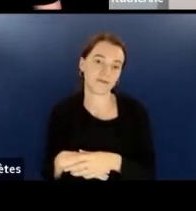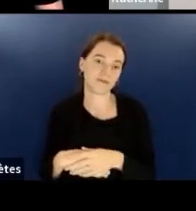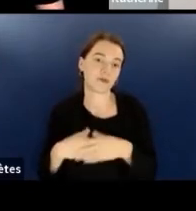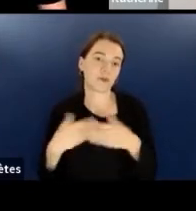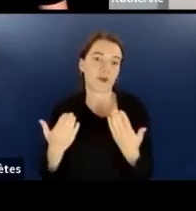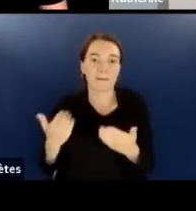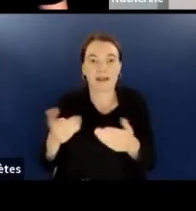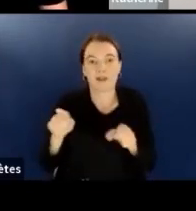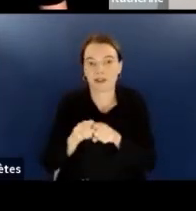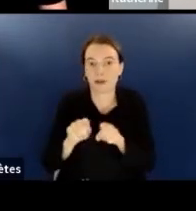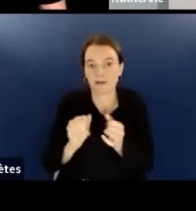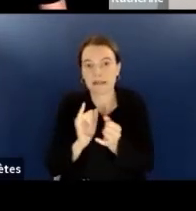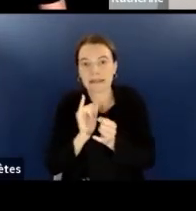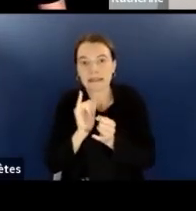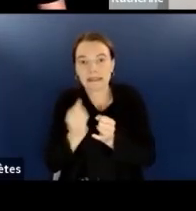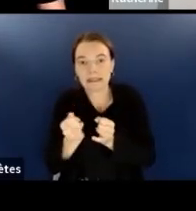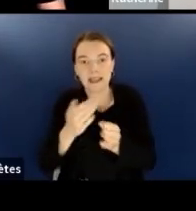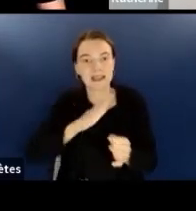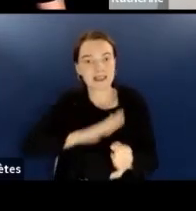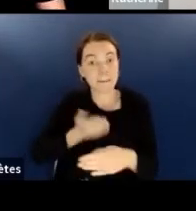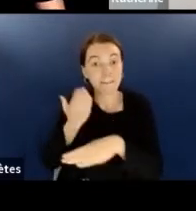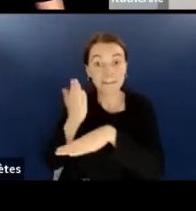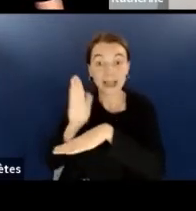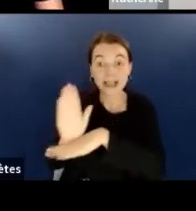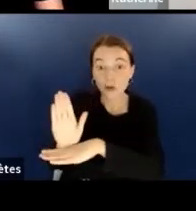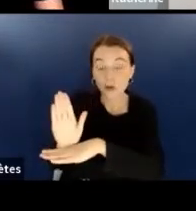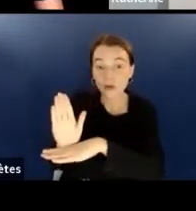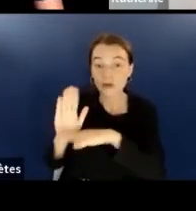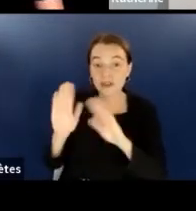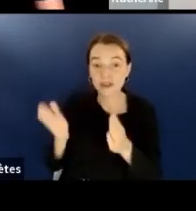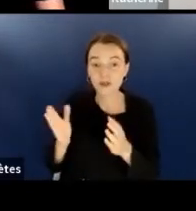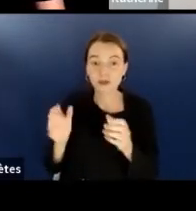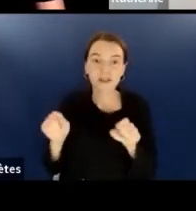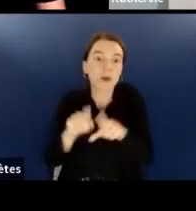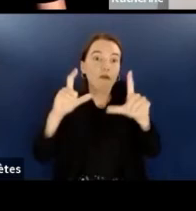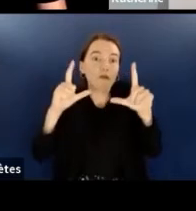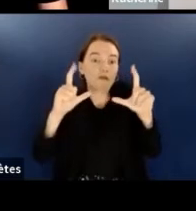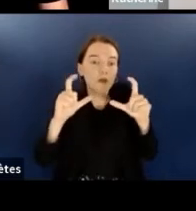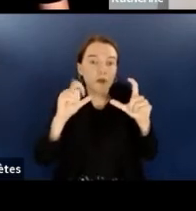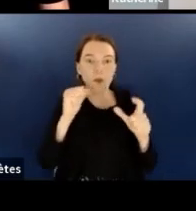une étape de présentation. On aurait presque pu en faire une photo, si vous voulez.